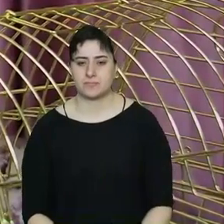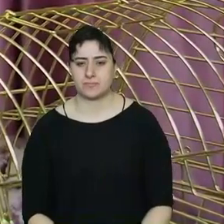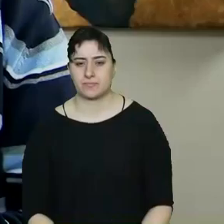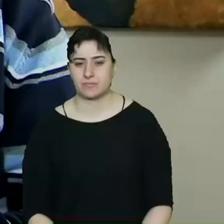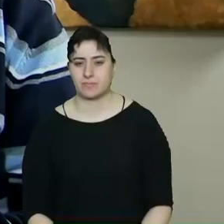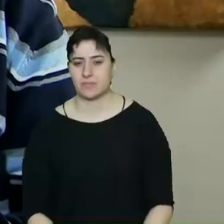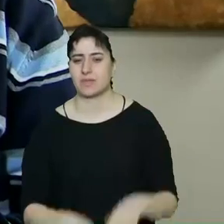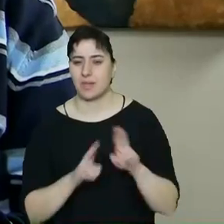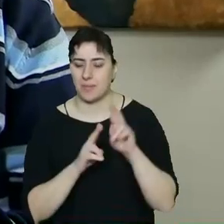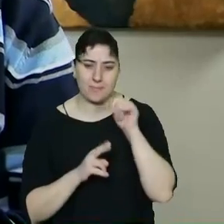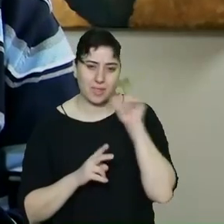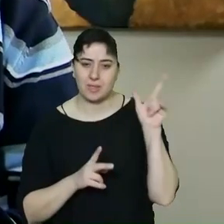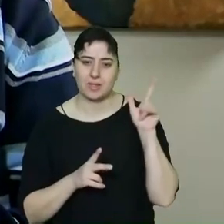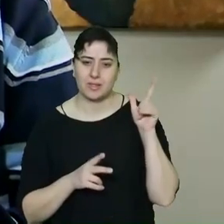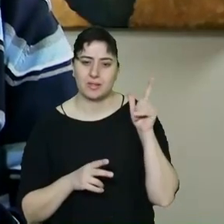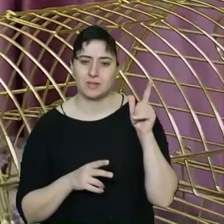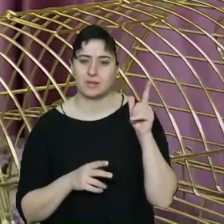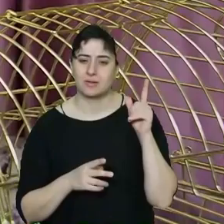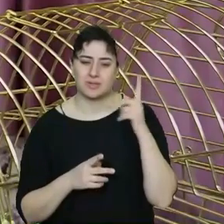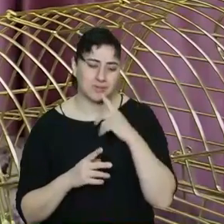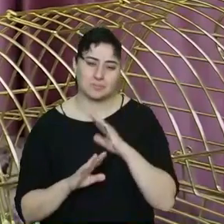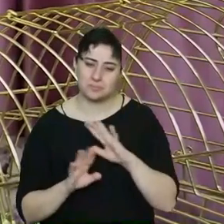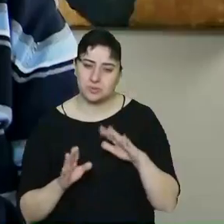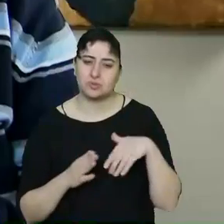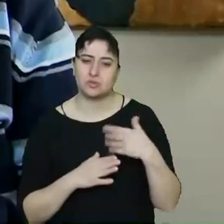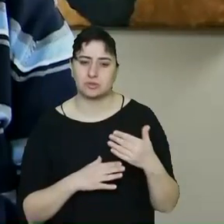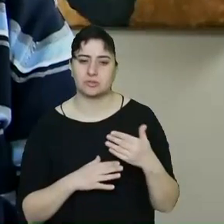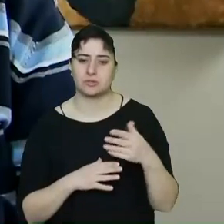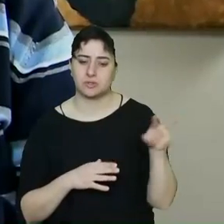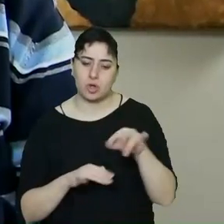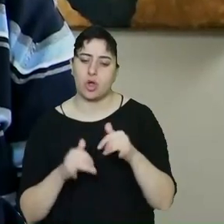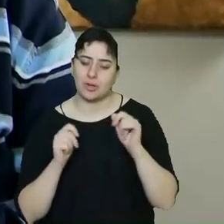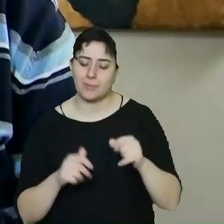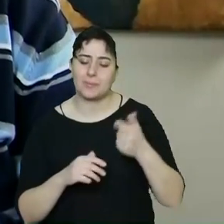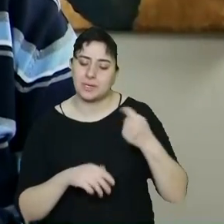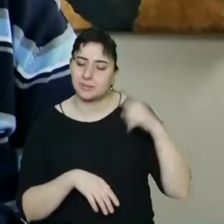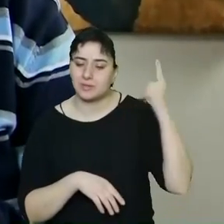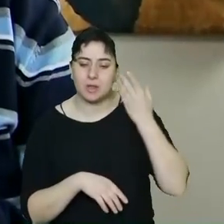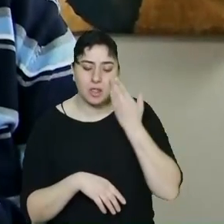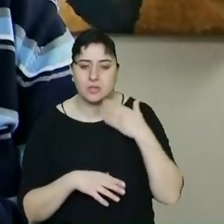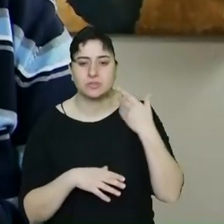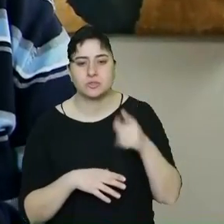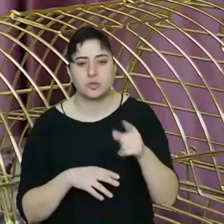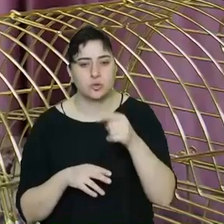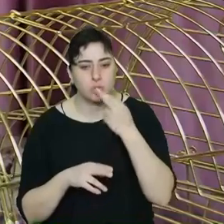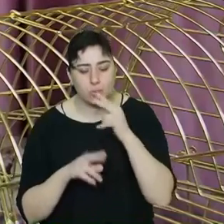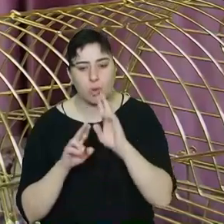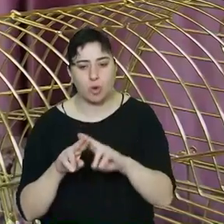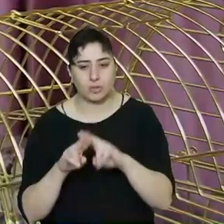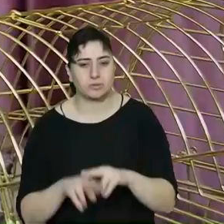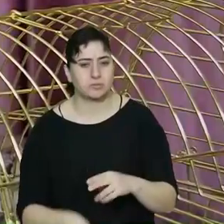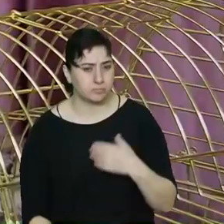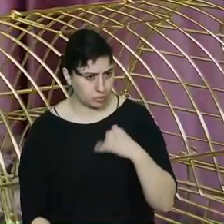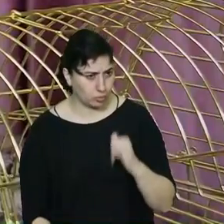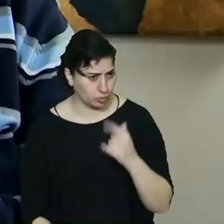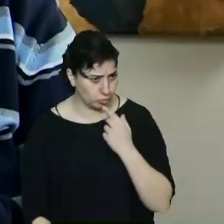Şimdi Kemal Bey biraz hevesin alsın bu papağanda. Onu sana getirin beraber oynarsınız. Sana biraz konuşmayı öğretsin. Babacığım ben kötü